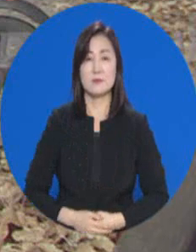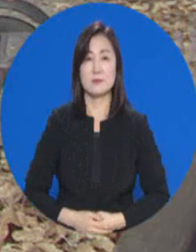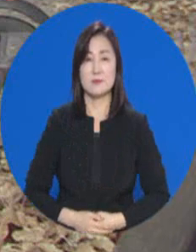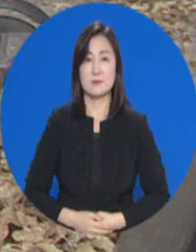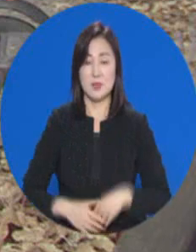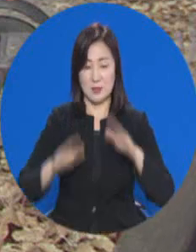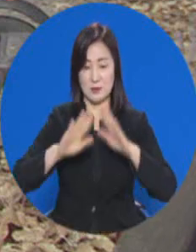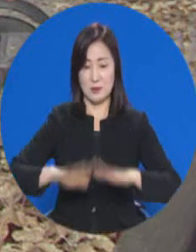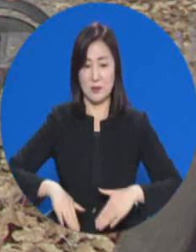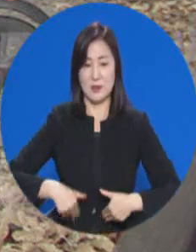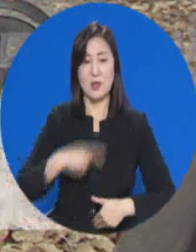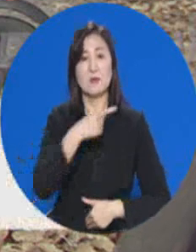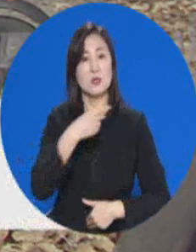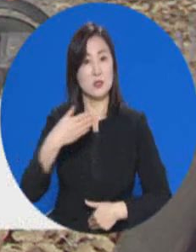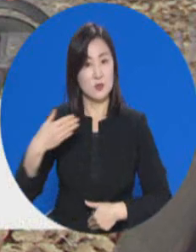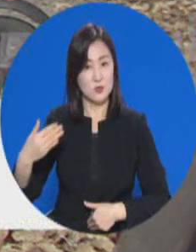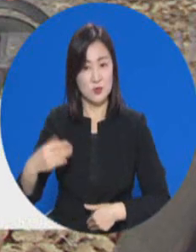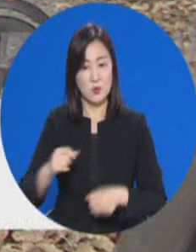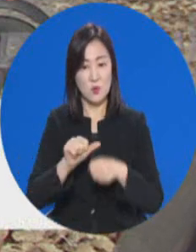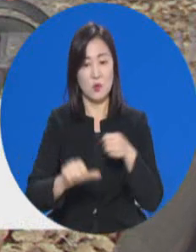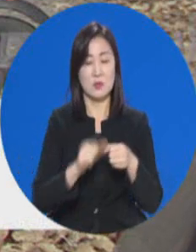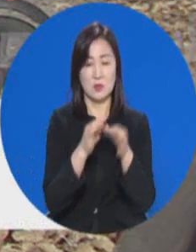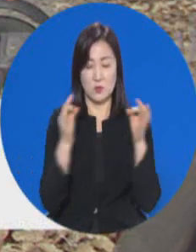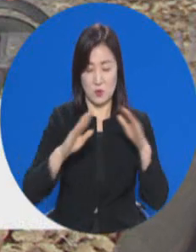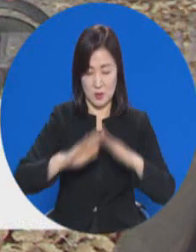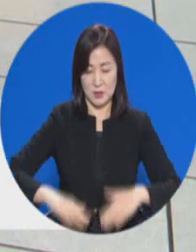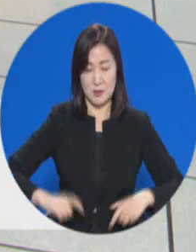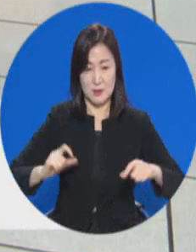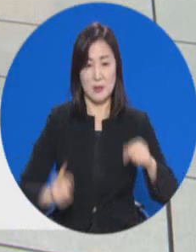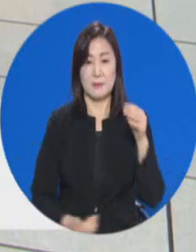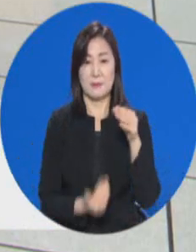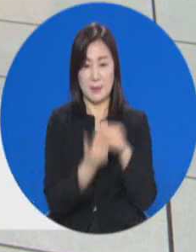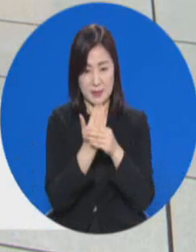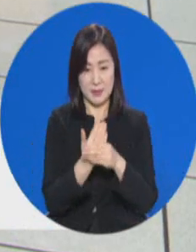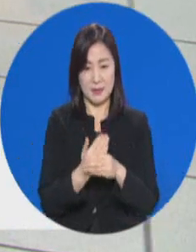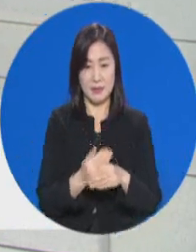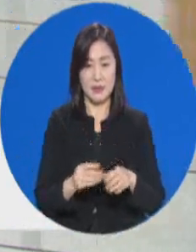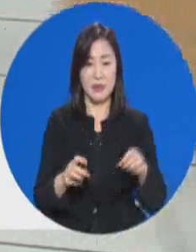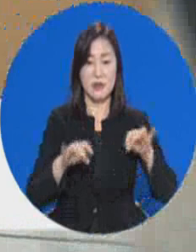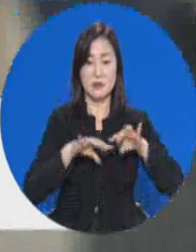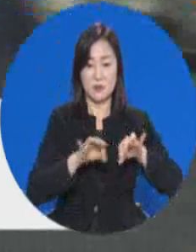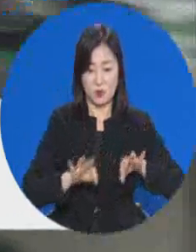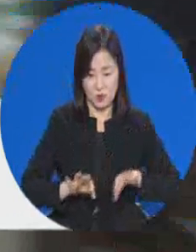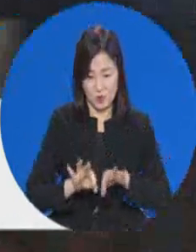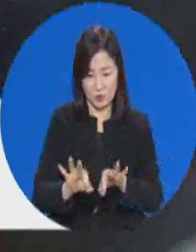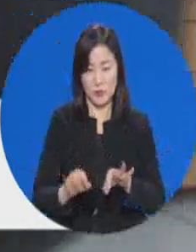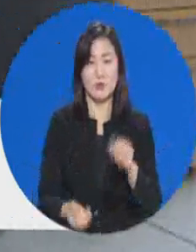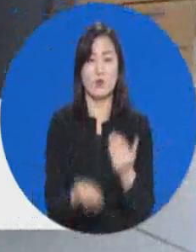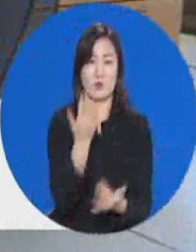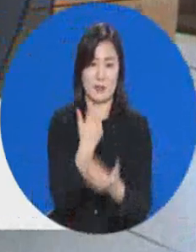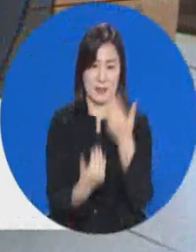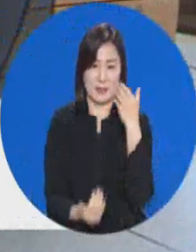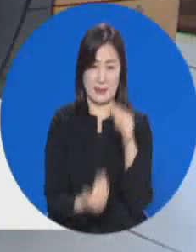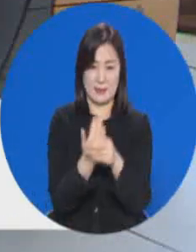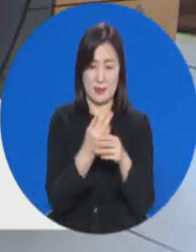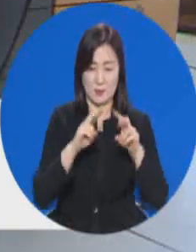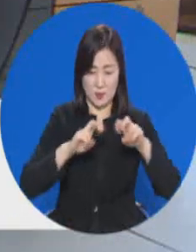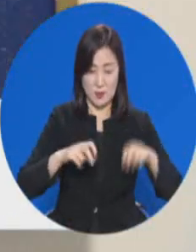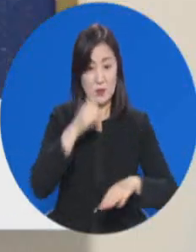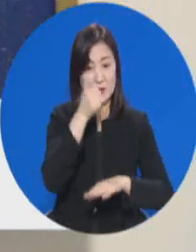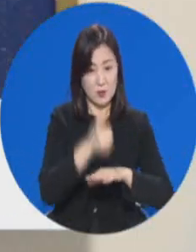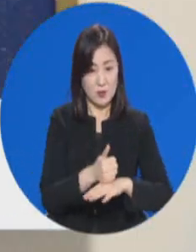전남 소방본부는 지난 5년간 전남에서 발생한 전동 킥보드 관련 화재를 분석한 결과 6건 중